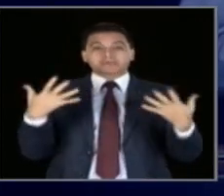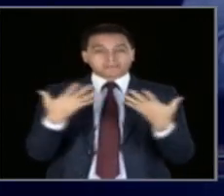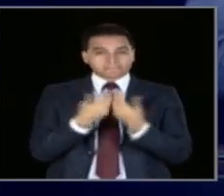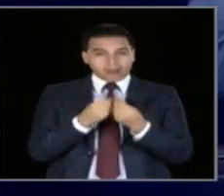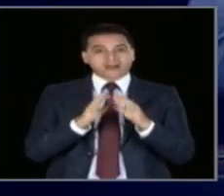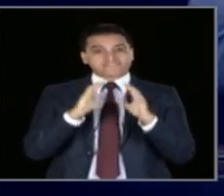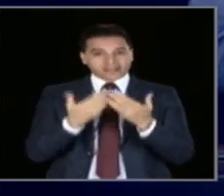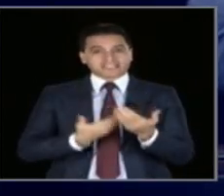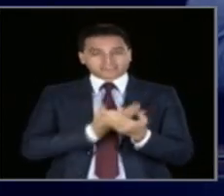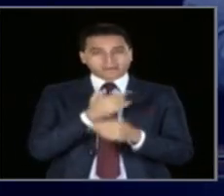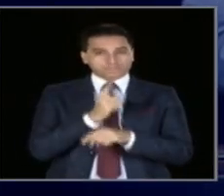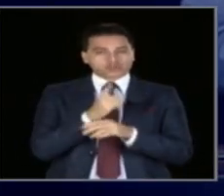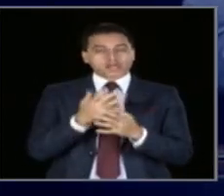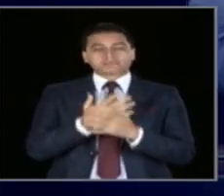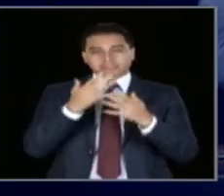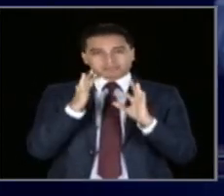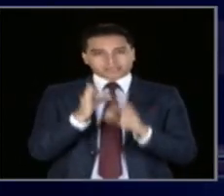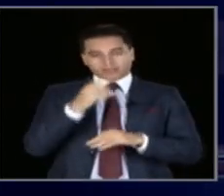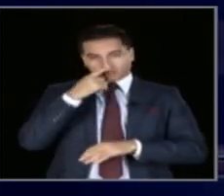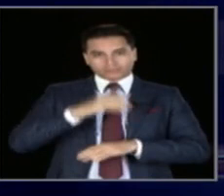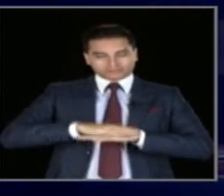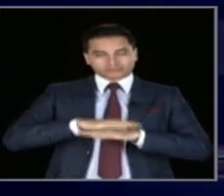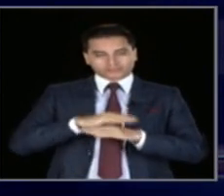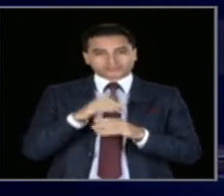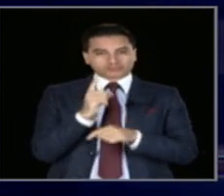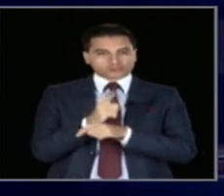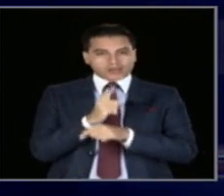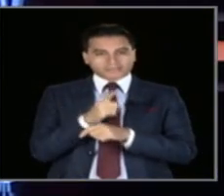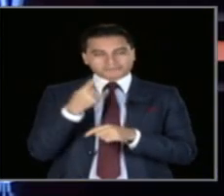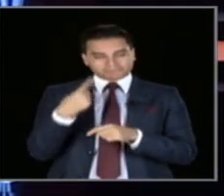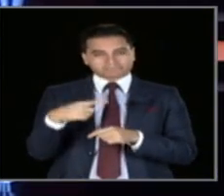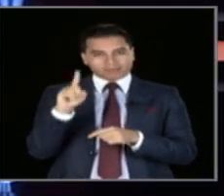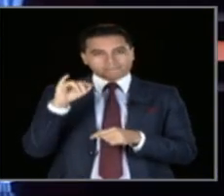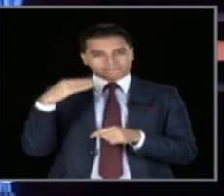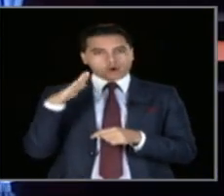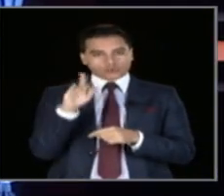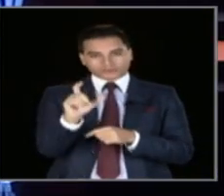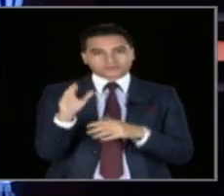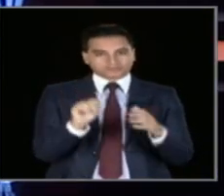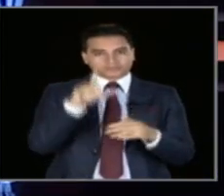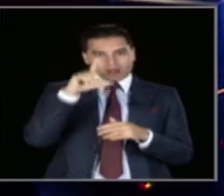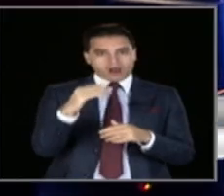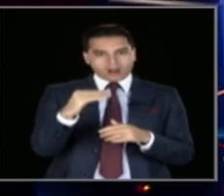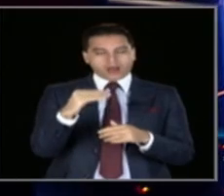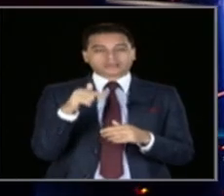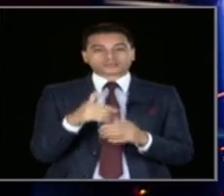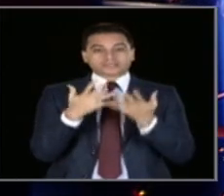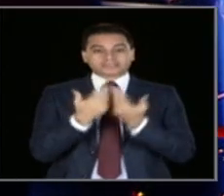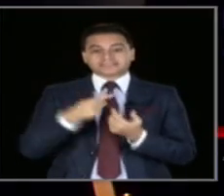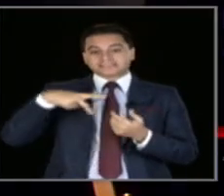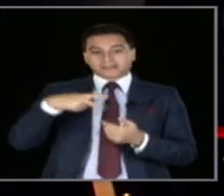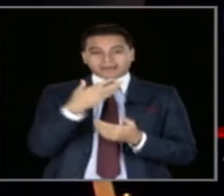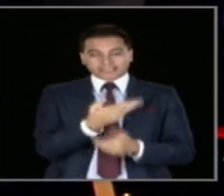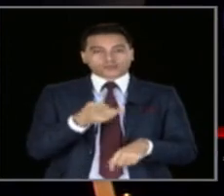قدير وشخصية محترمة كابتن محسن صالح. النتيجة اتغيرت، 80 التعالب، 45 ابو